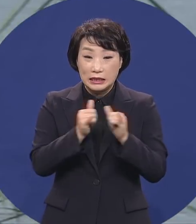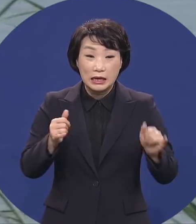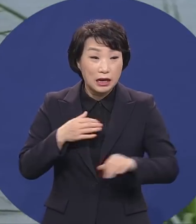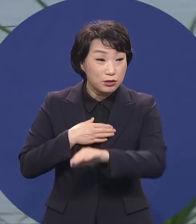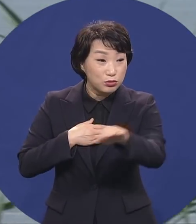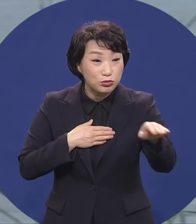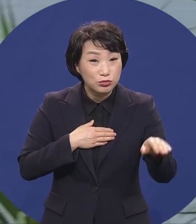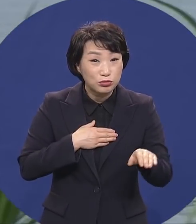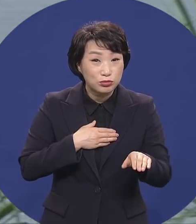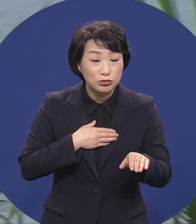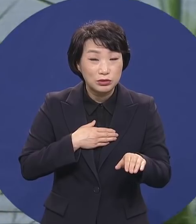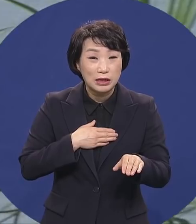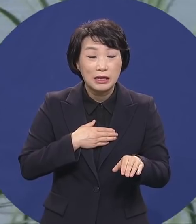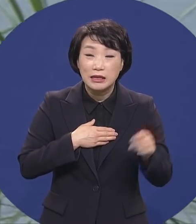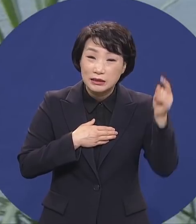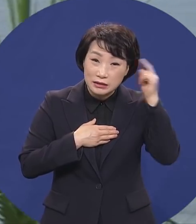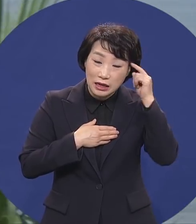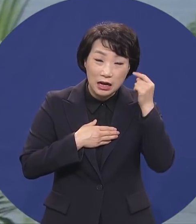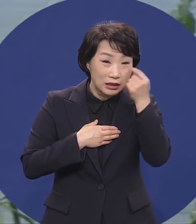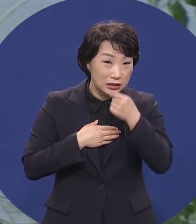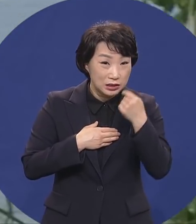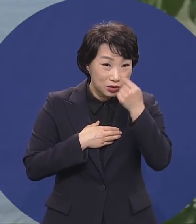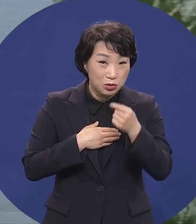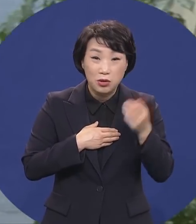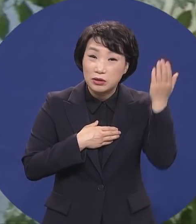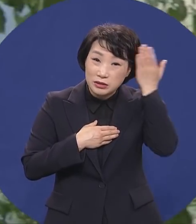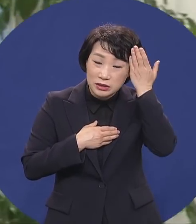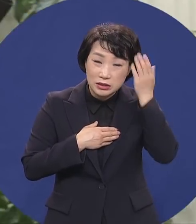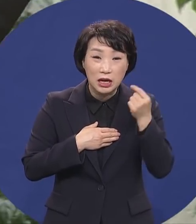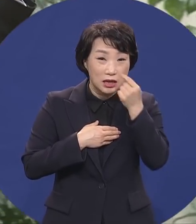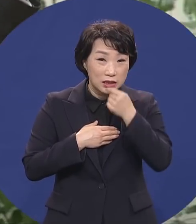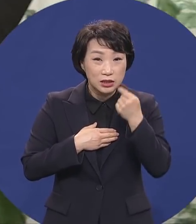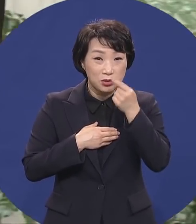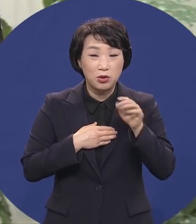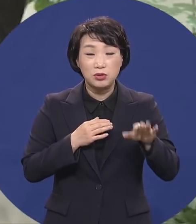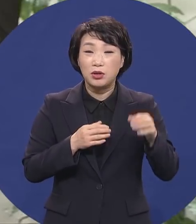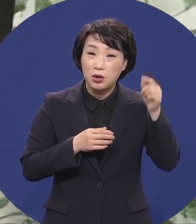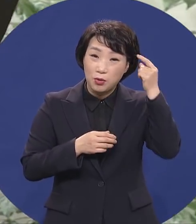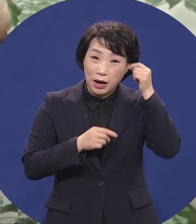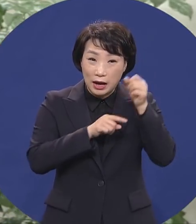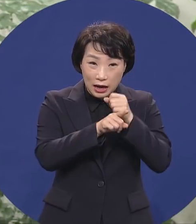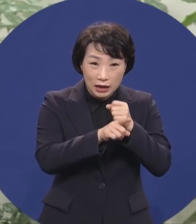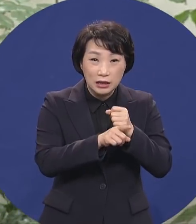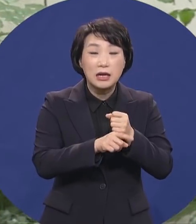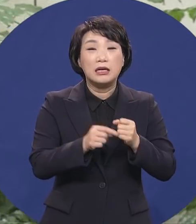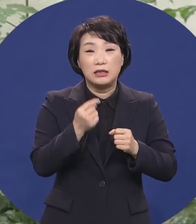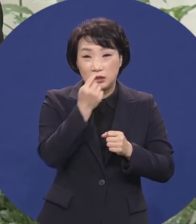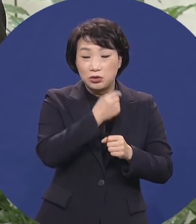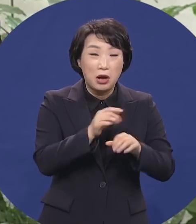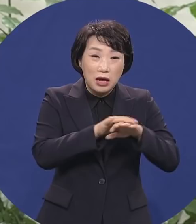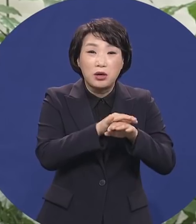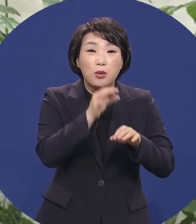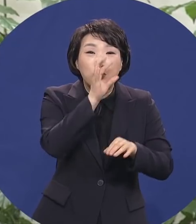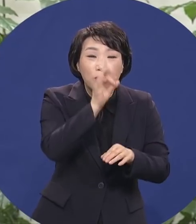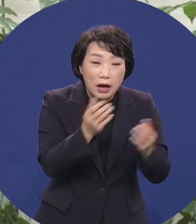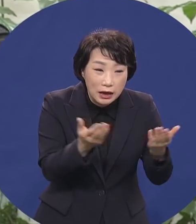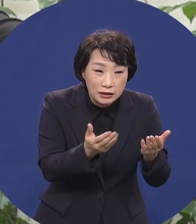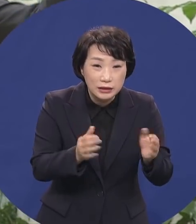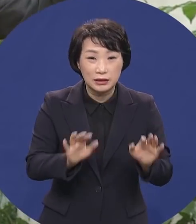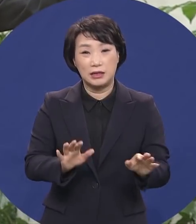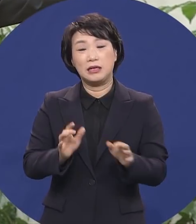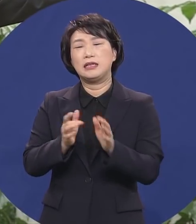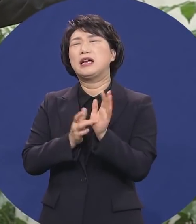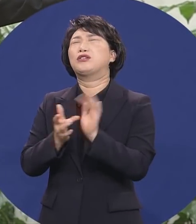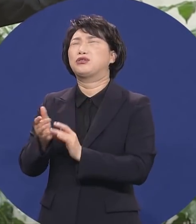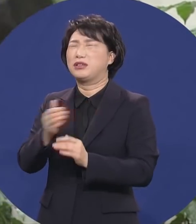인간의 이성적 논리, 지식의 논리, 과학적 논리로 할 수 없는 일을